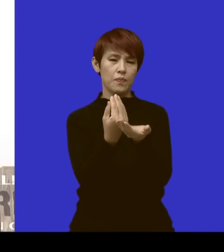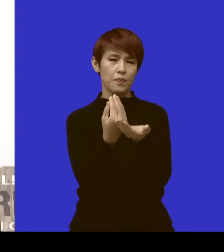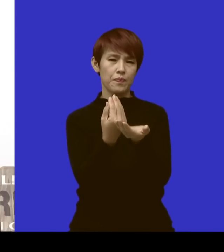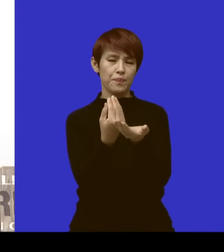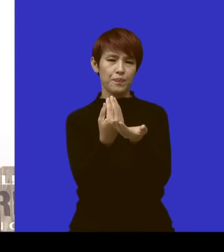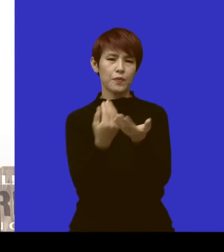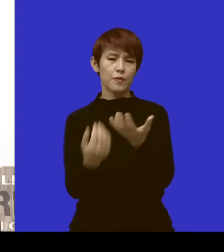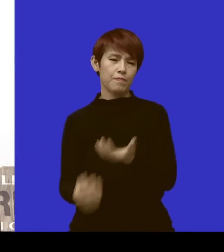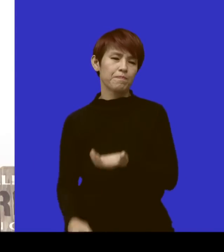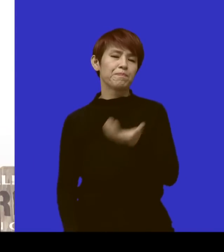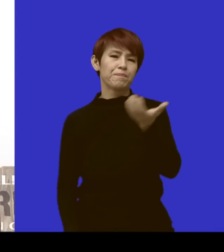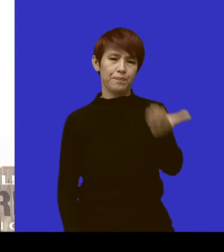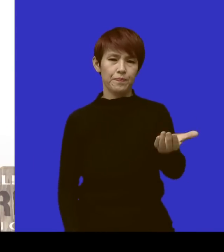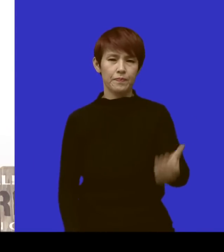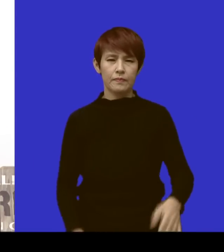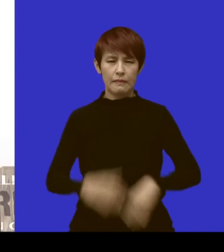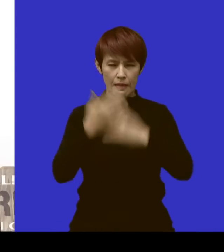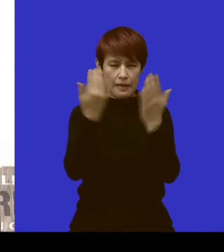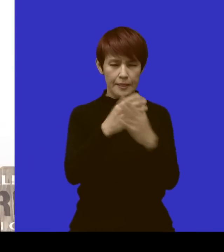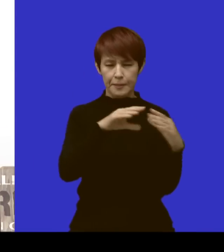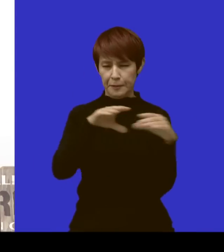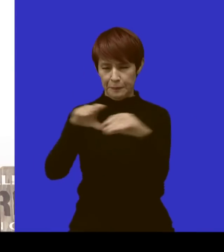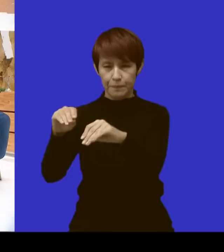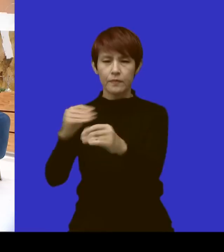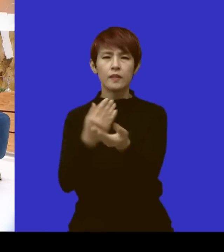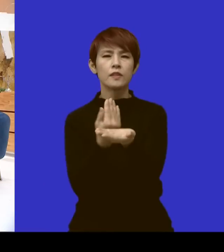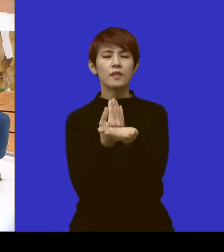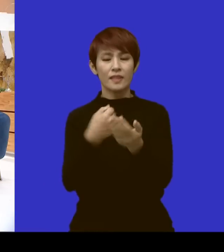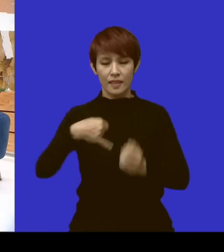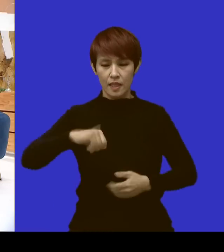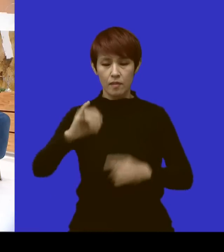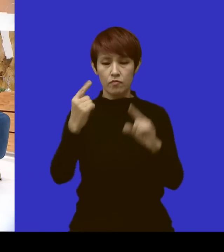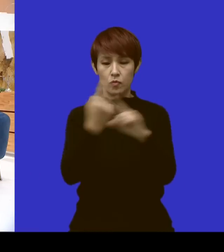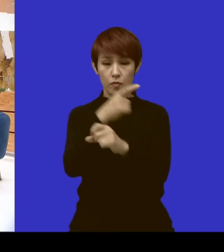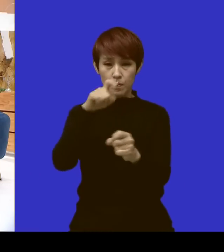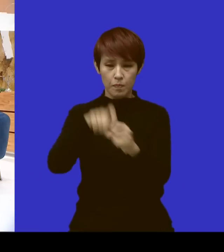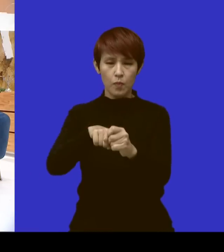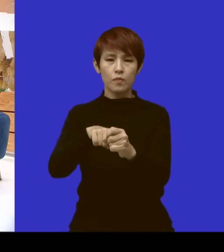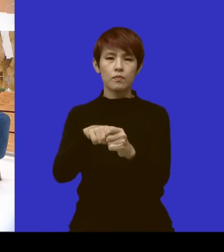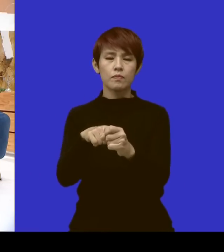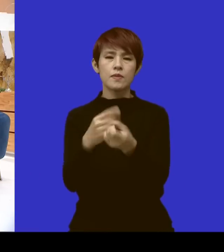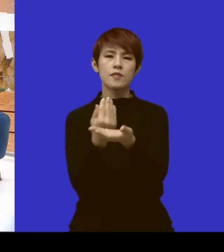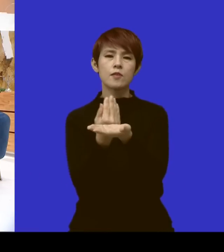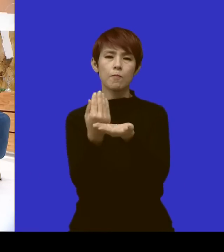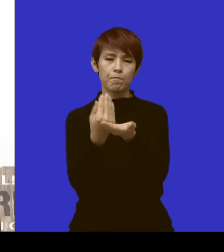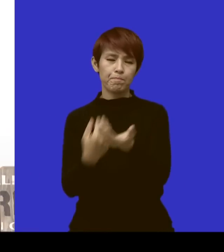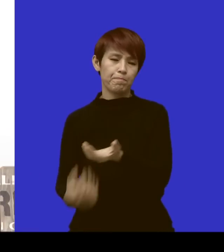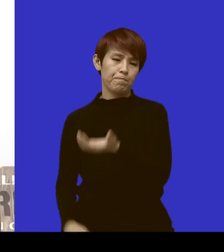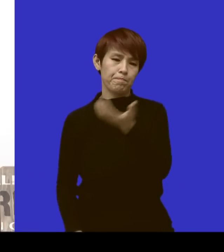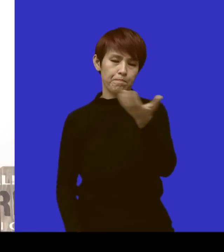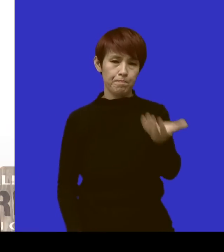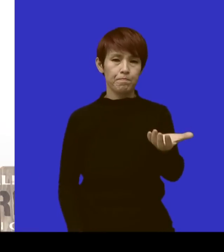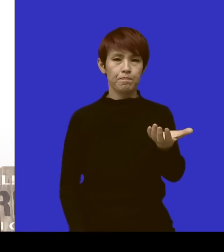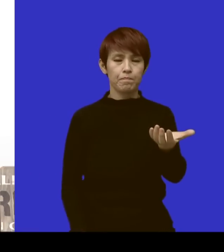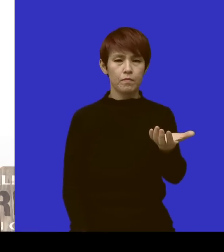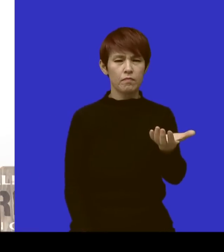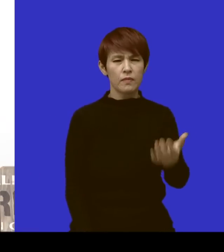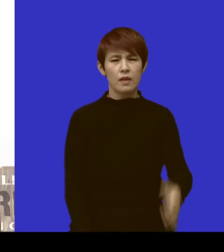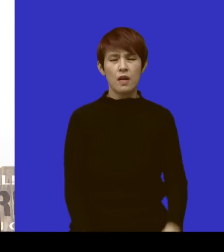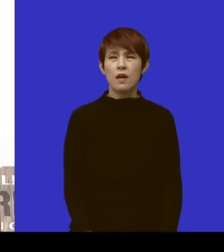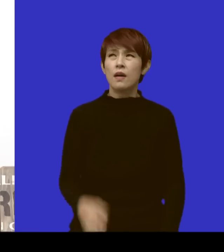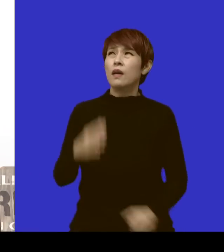같아요. 아. 모든 걸 다 올스톱하고 가지 않으면 안 되겠다. 아이를 위해서. 그리고 그 순간 하나님